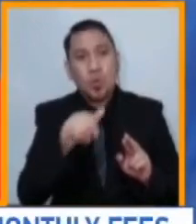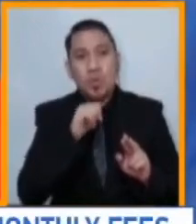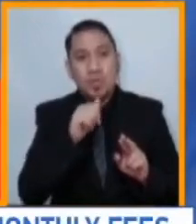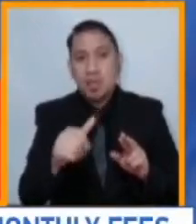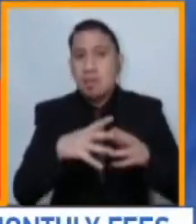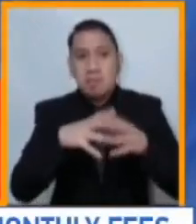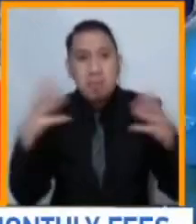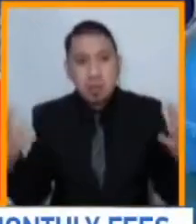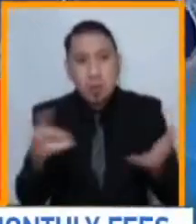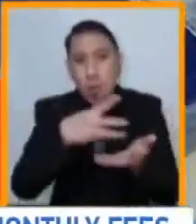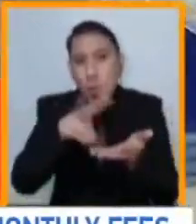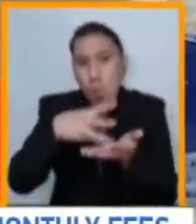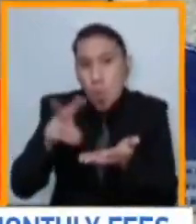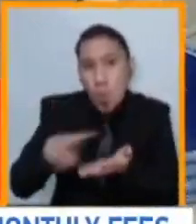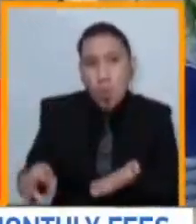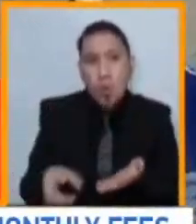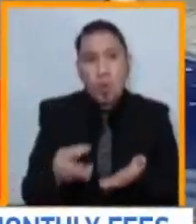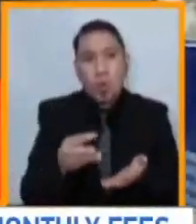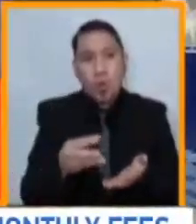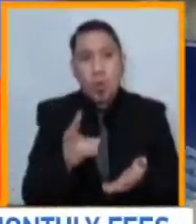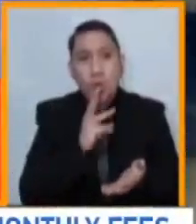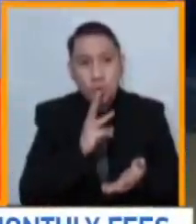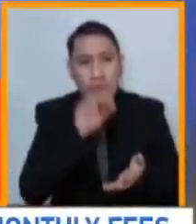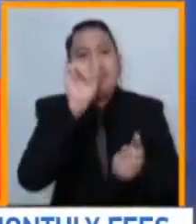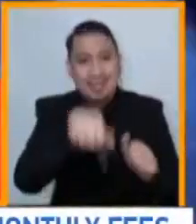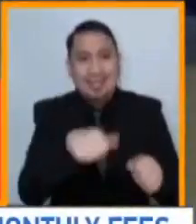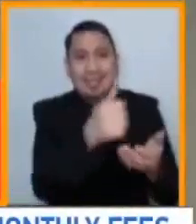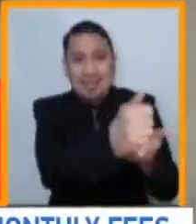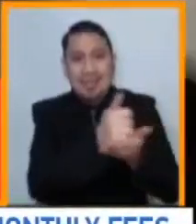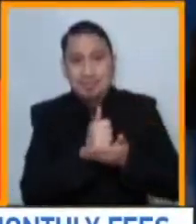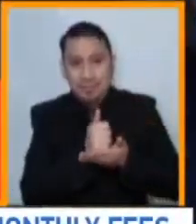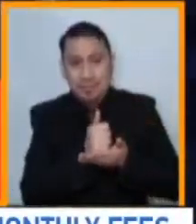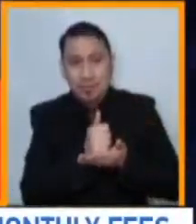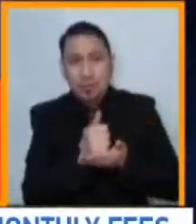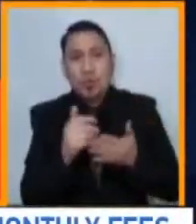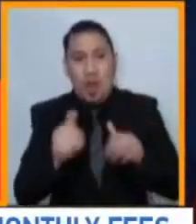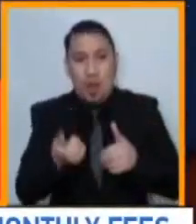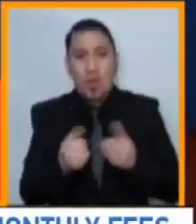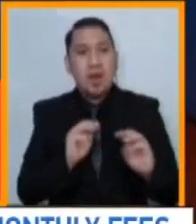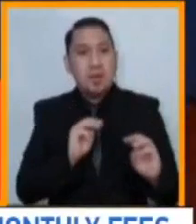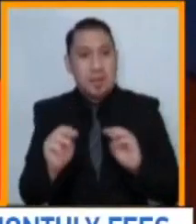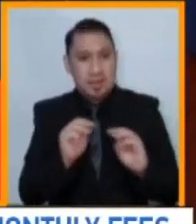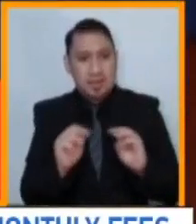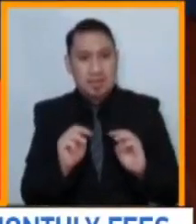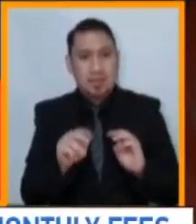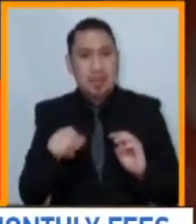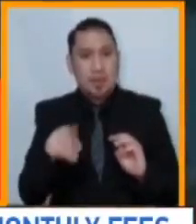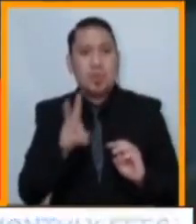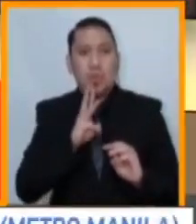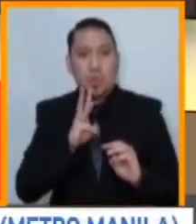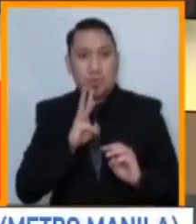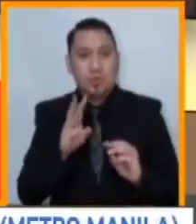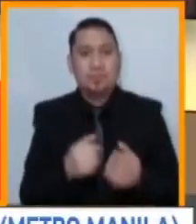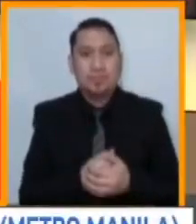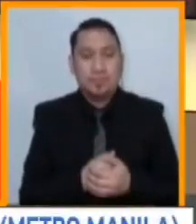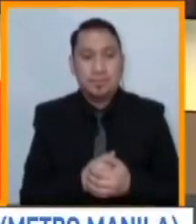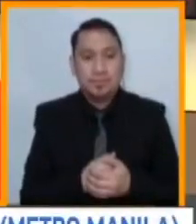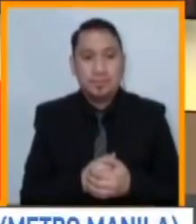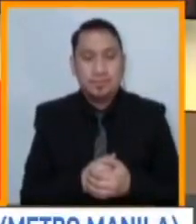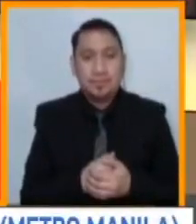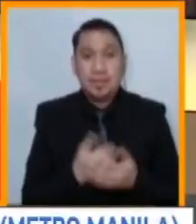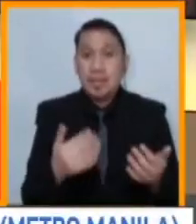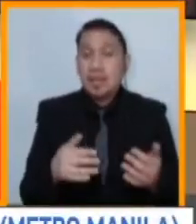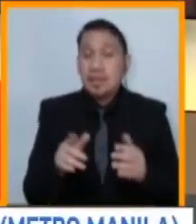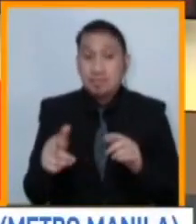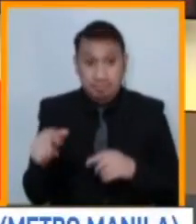at makatulong sa pag-control at pag-manage po ng release na natin sa Angat Dam. Sir, if I remember it correctly, dati may mga